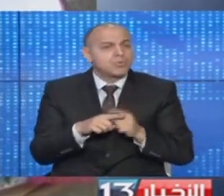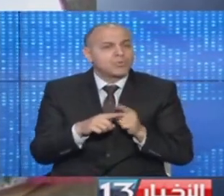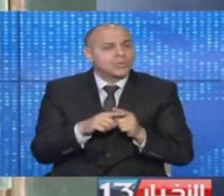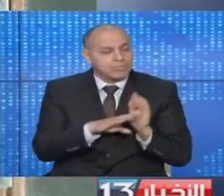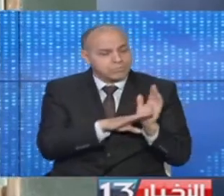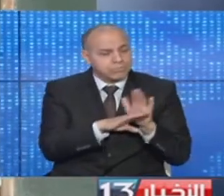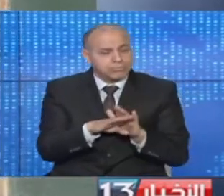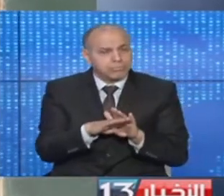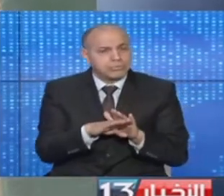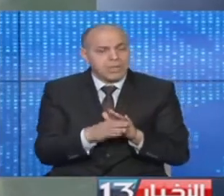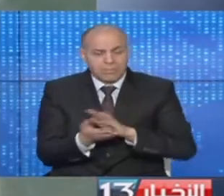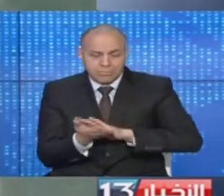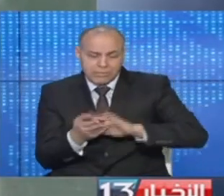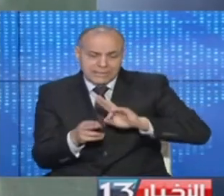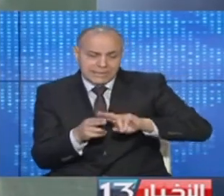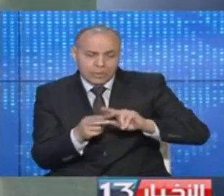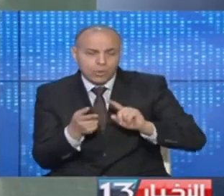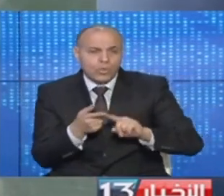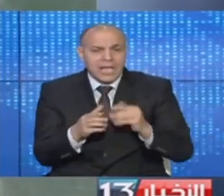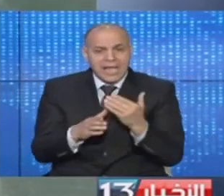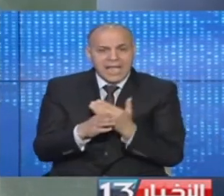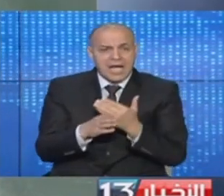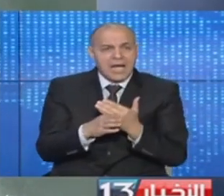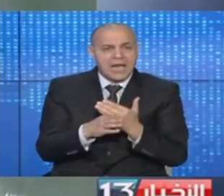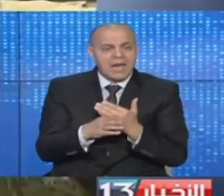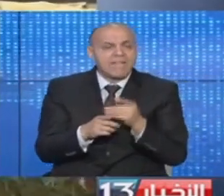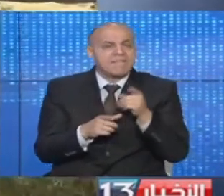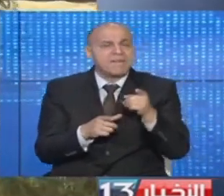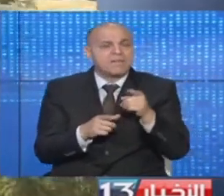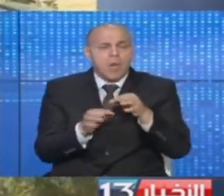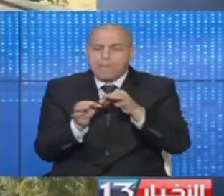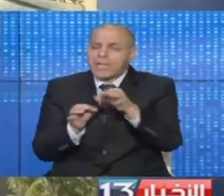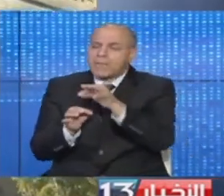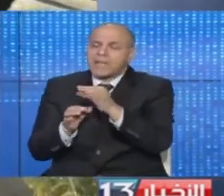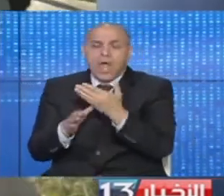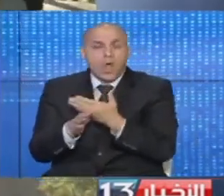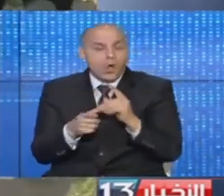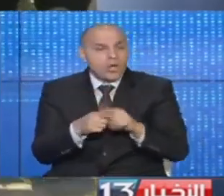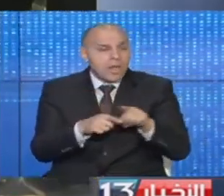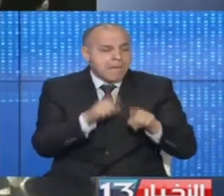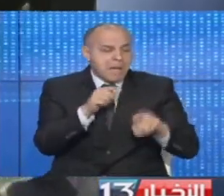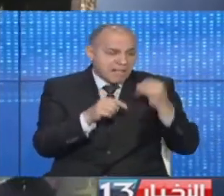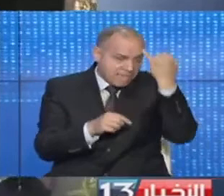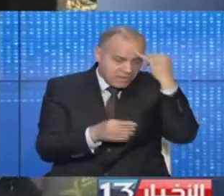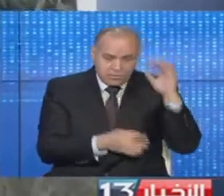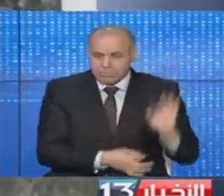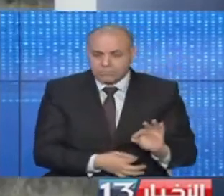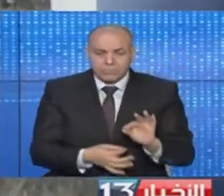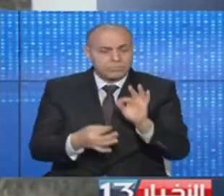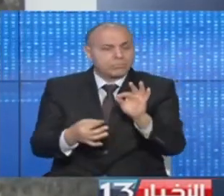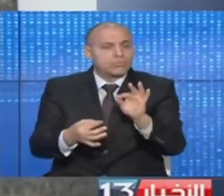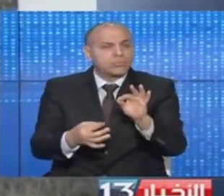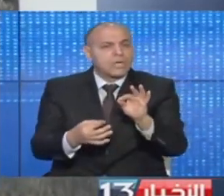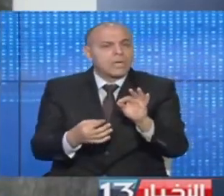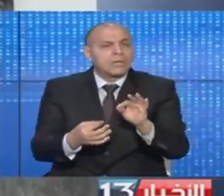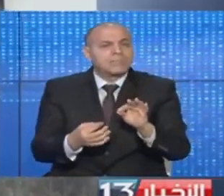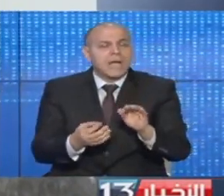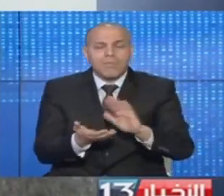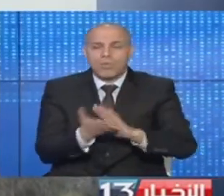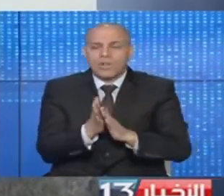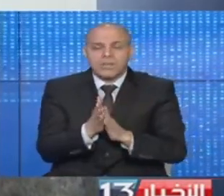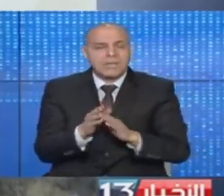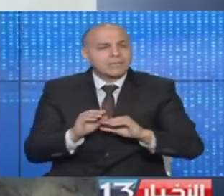العناية بالبنى التحتية خاصة بالمدارس المرتكزة في الأرياف هي بعض المقترحات التي قدمتها المنظمة